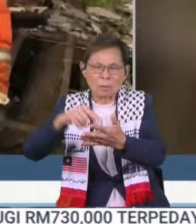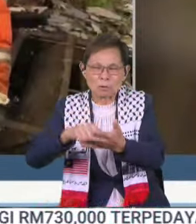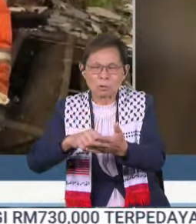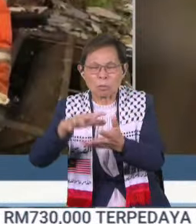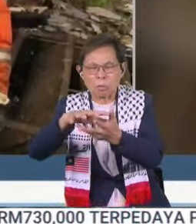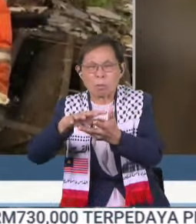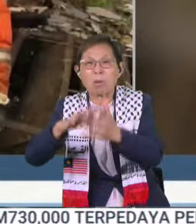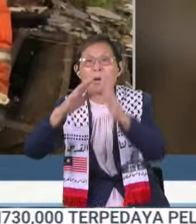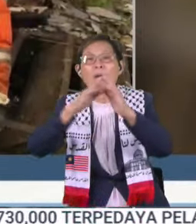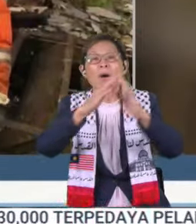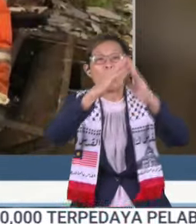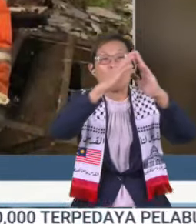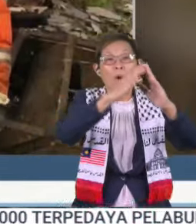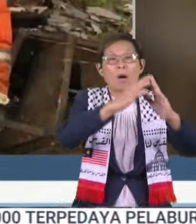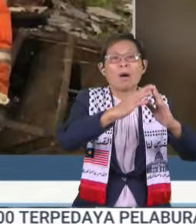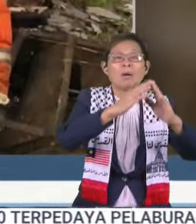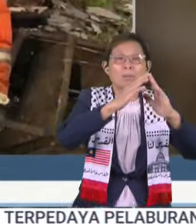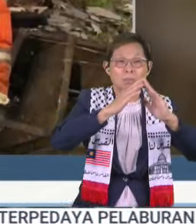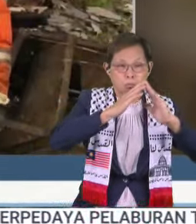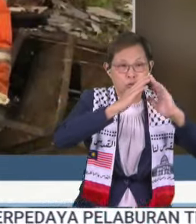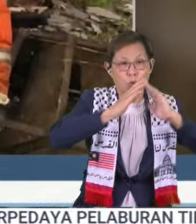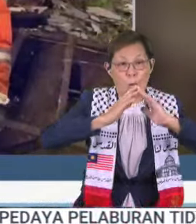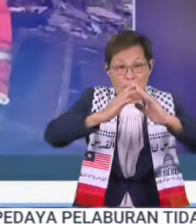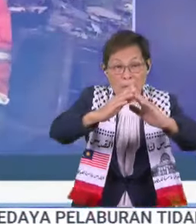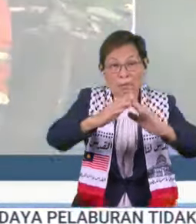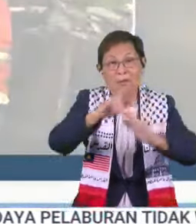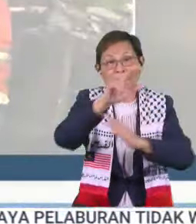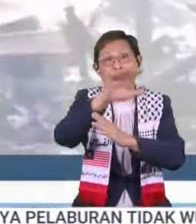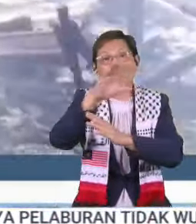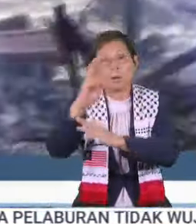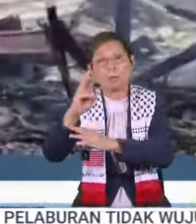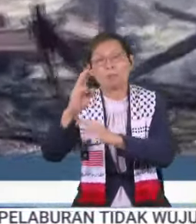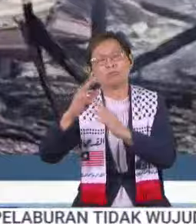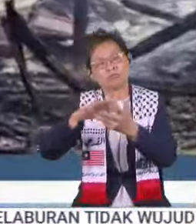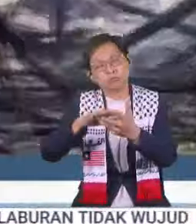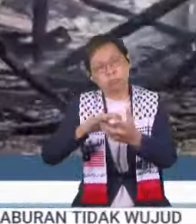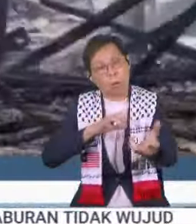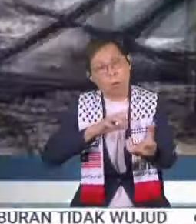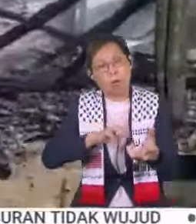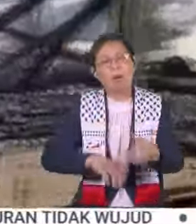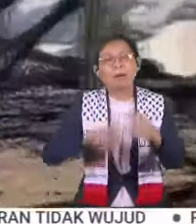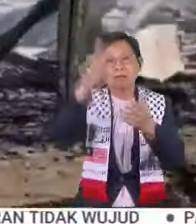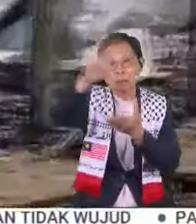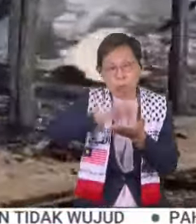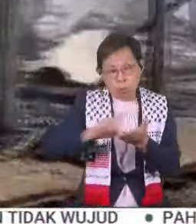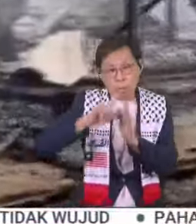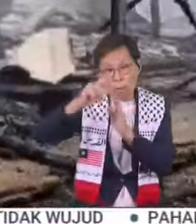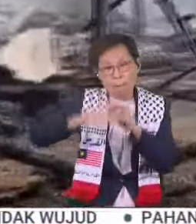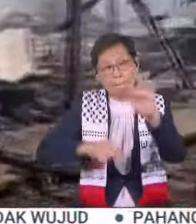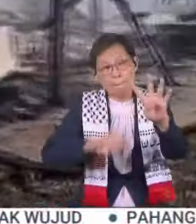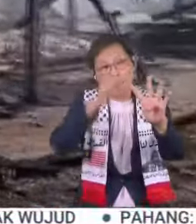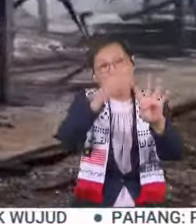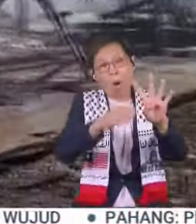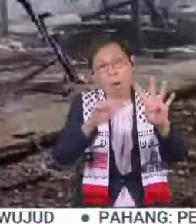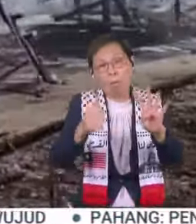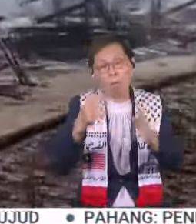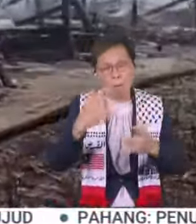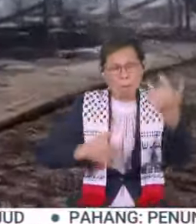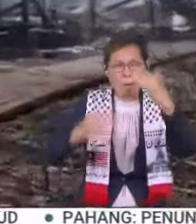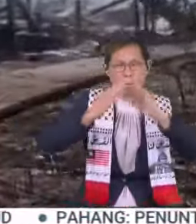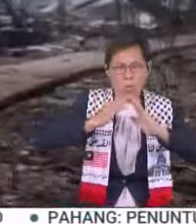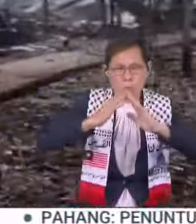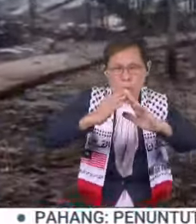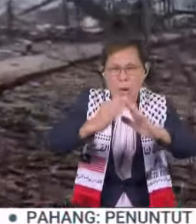telah memusnahkan 36 pintu rumah panjang berkenaan. Seminggu kemudian, pada 4 Oktober, kebakaran rumah panjang